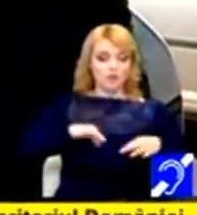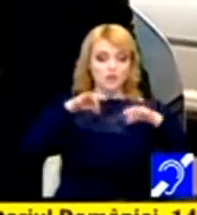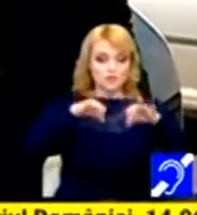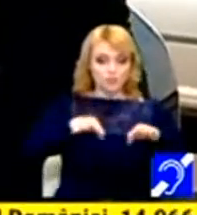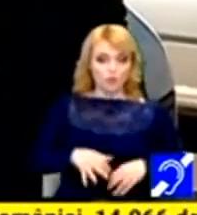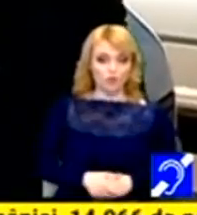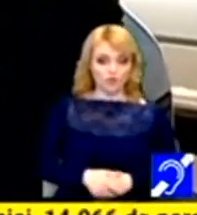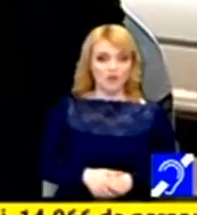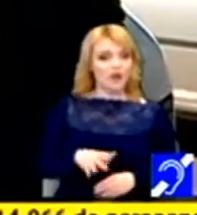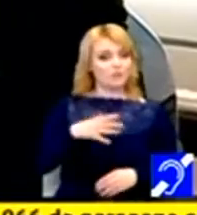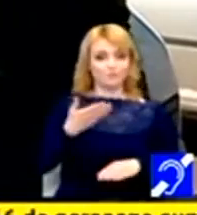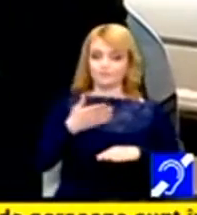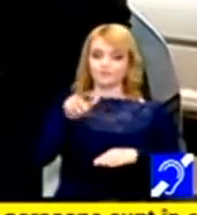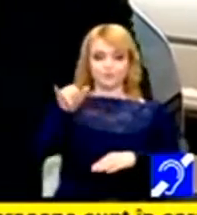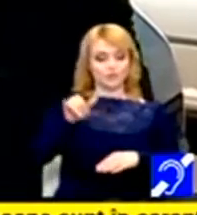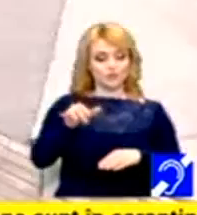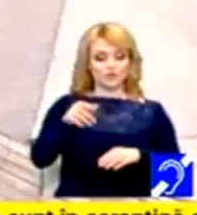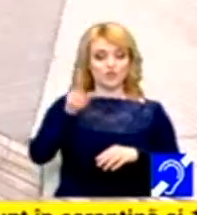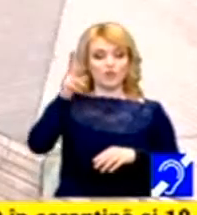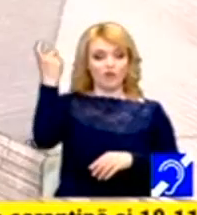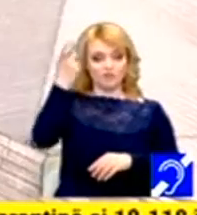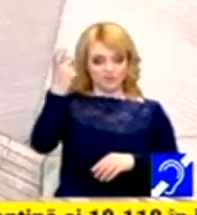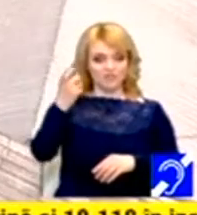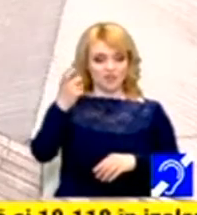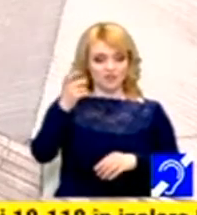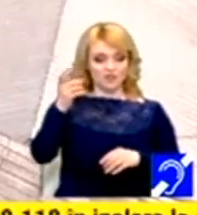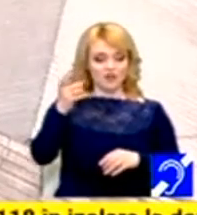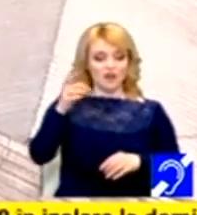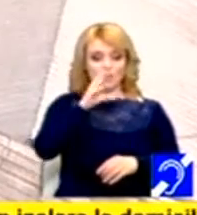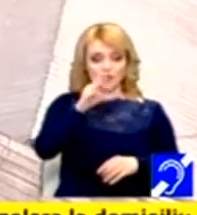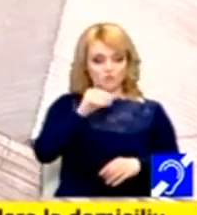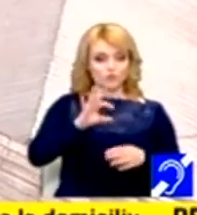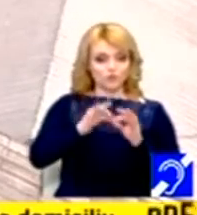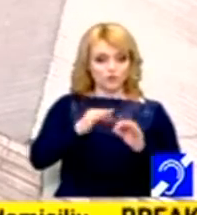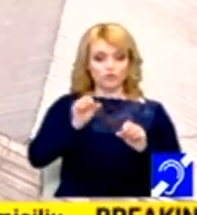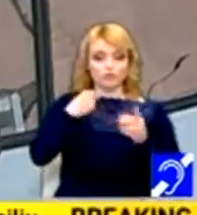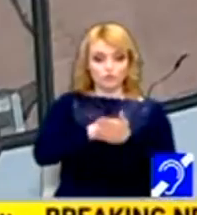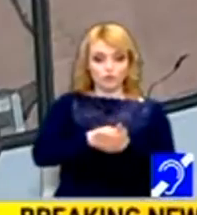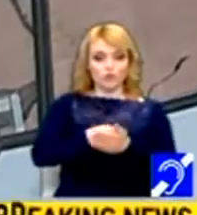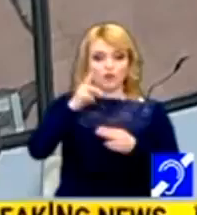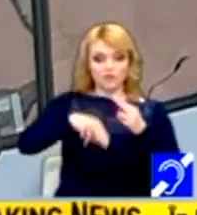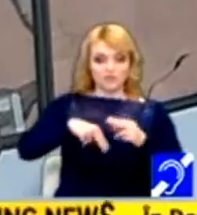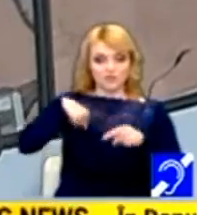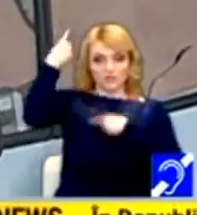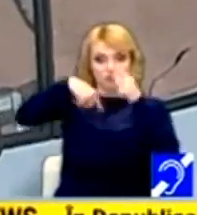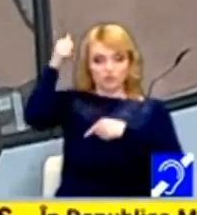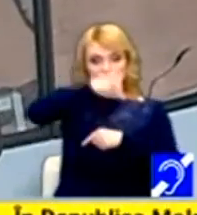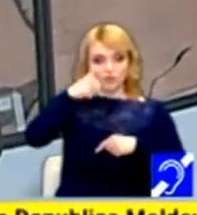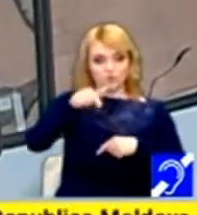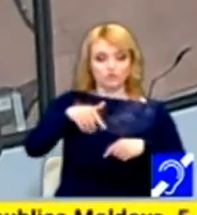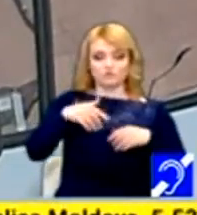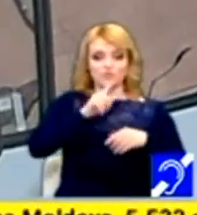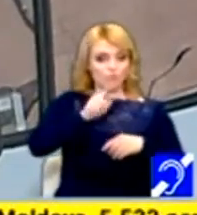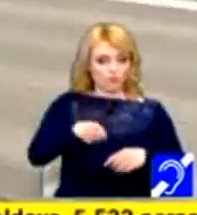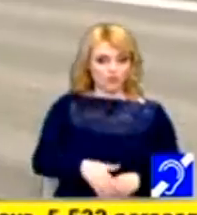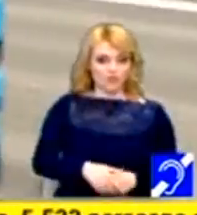o lovitură grea proprietarilor de microbuze. Acestea pot dispărea de pe rutele din oraș până la sfârșitul anului viitor. Oricum,